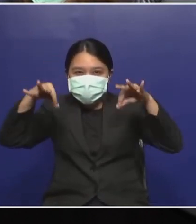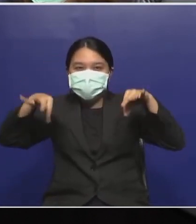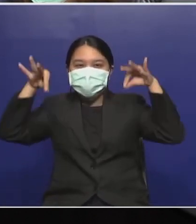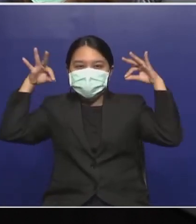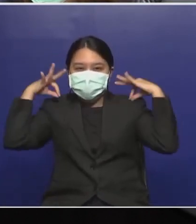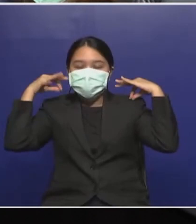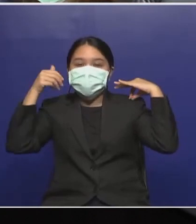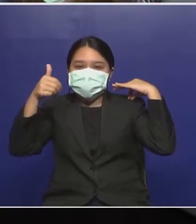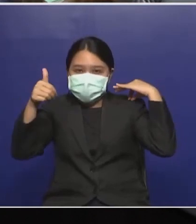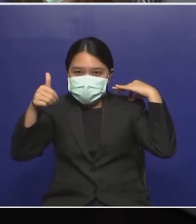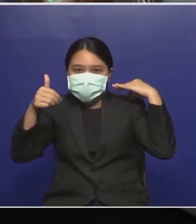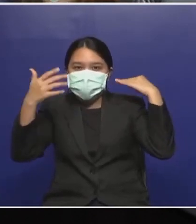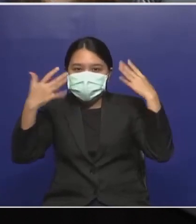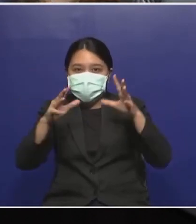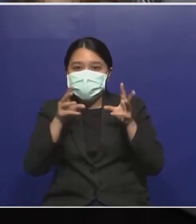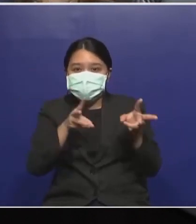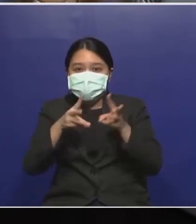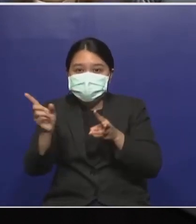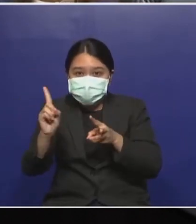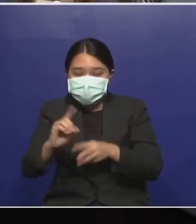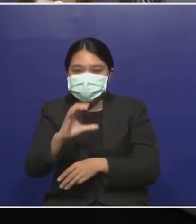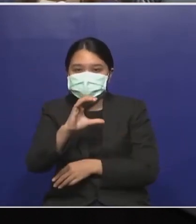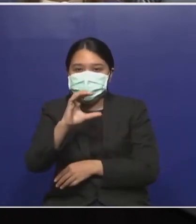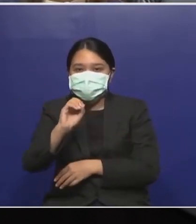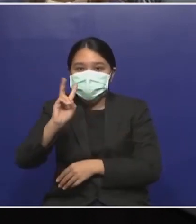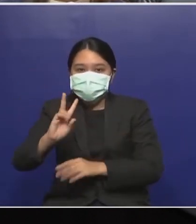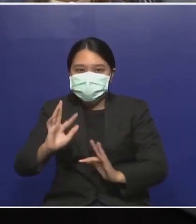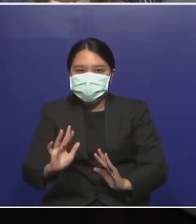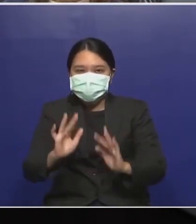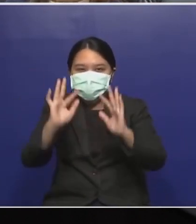ด้วยการลดการปล่อยการสูมรรยากาศ